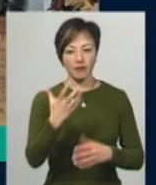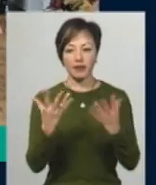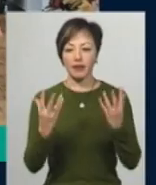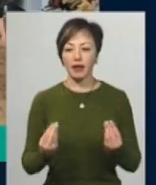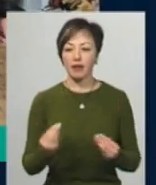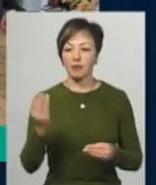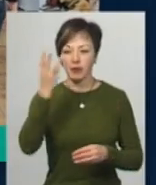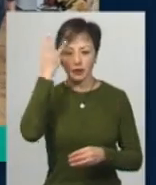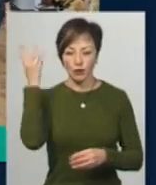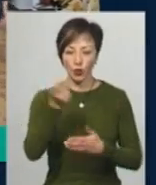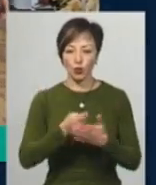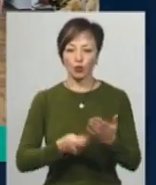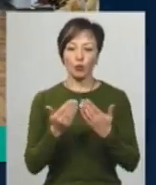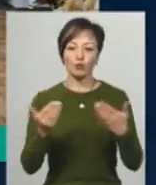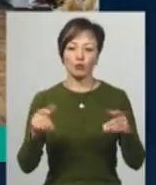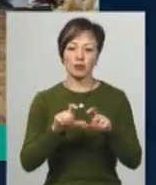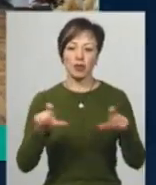Хмельницькому обласному художньому музеї.